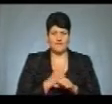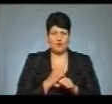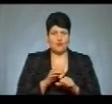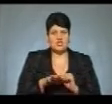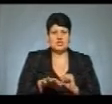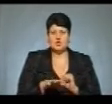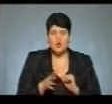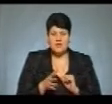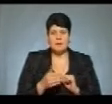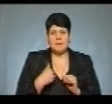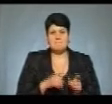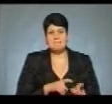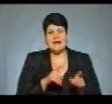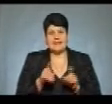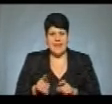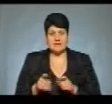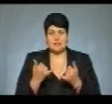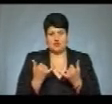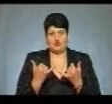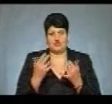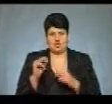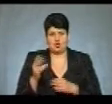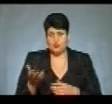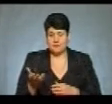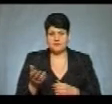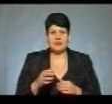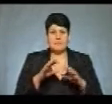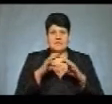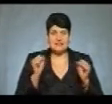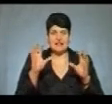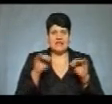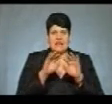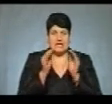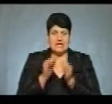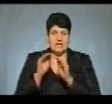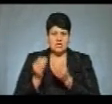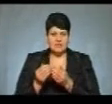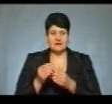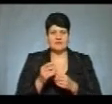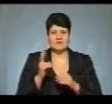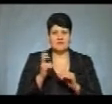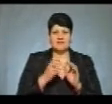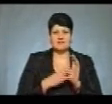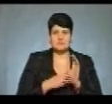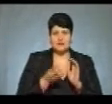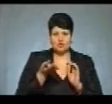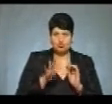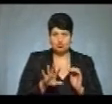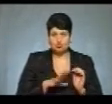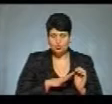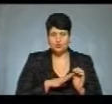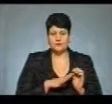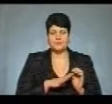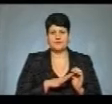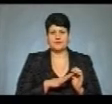зоні, ми перенесли на сьогоднішнє число. Ми зняли всі іграшки, кількістю 280 штук було